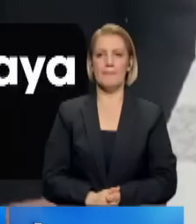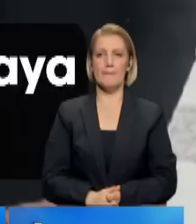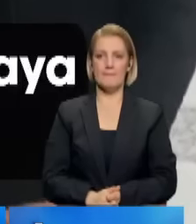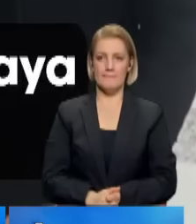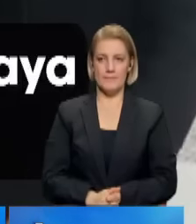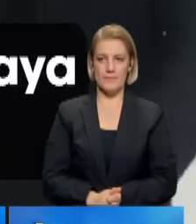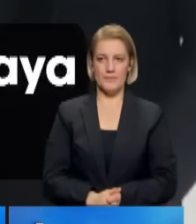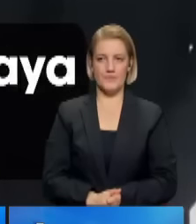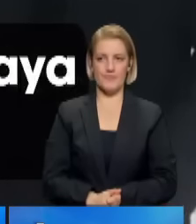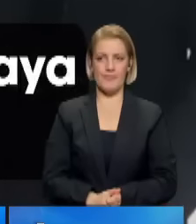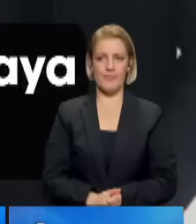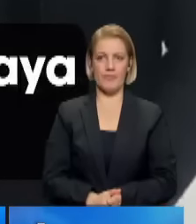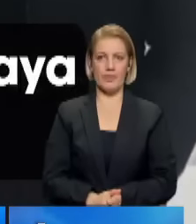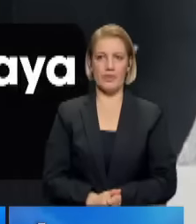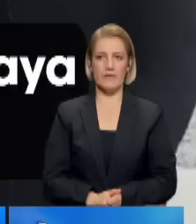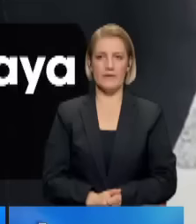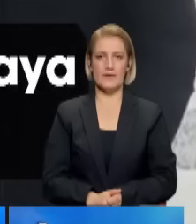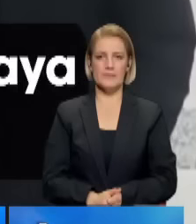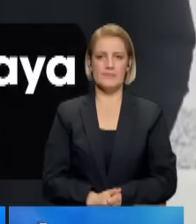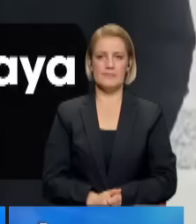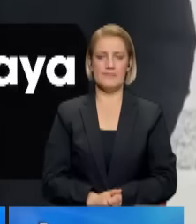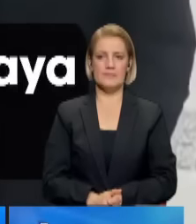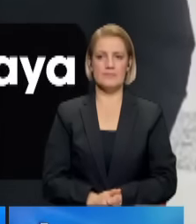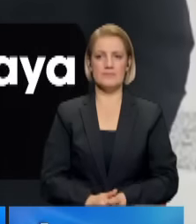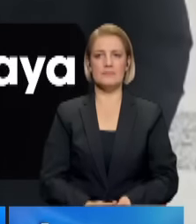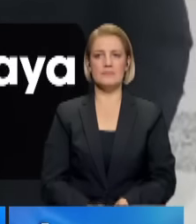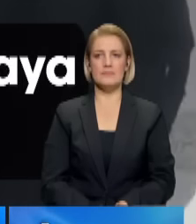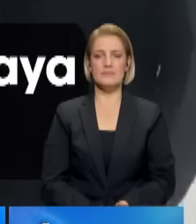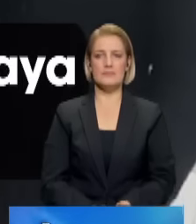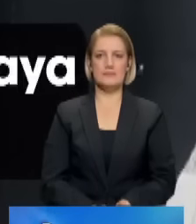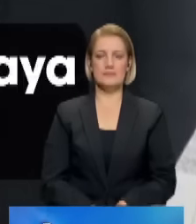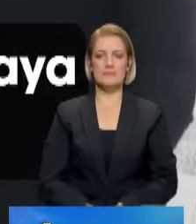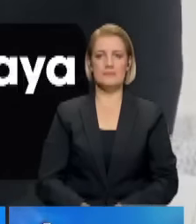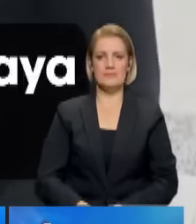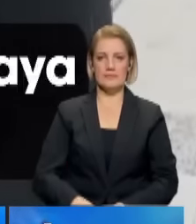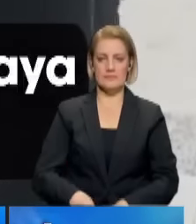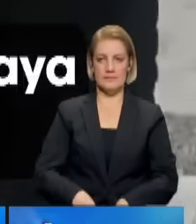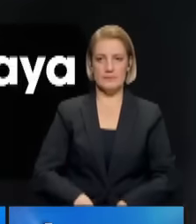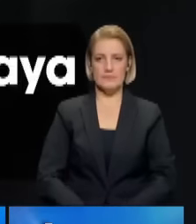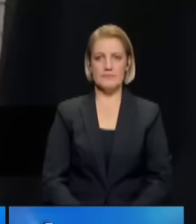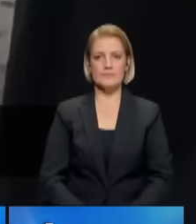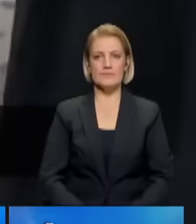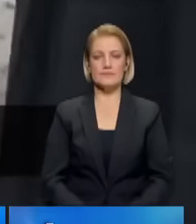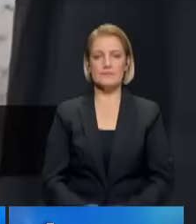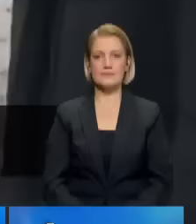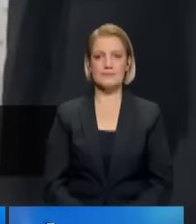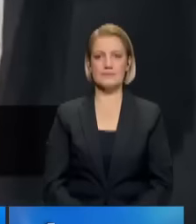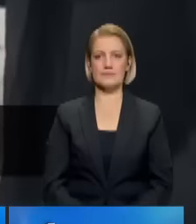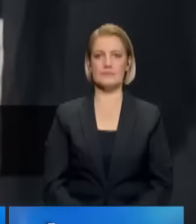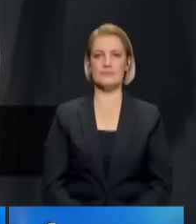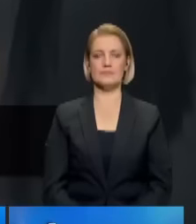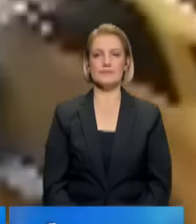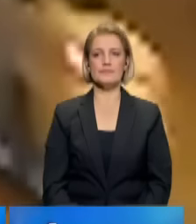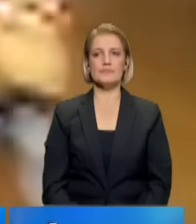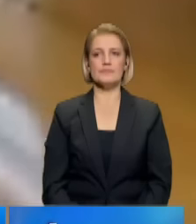oldu. Evren Çiçeklikaya, Evren Sarıkaya ikisi bir vefat etti. Burada ışıklandırma yok, set yok.